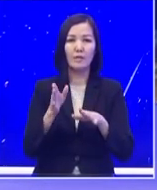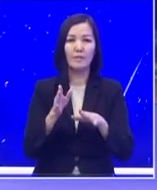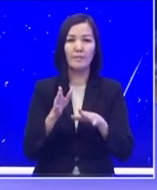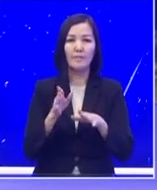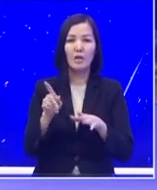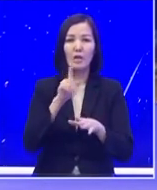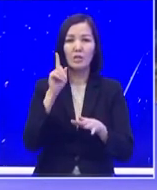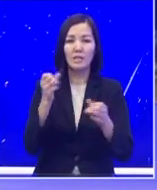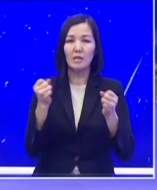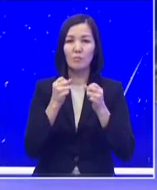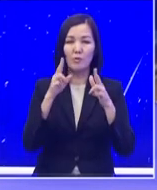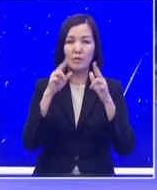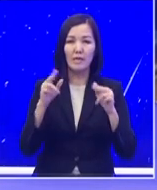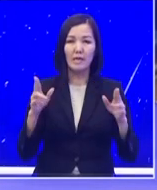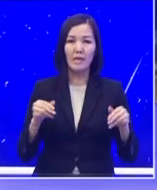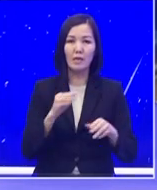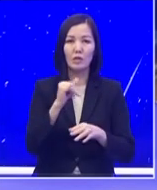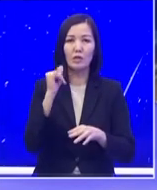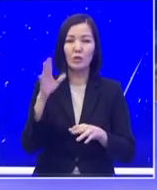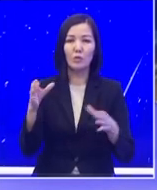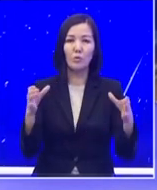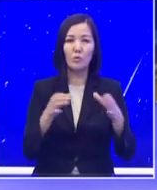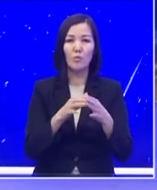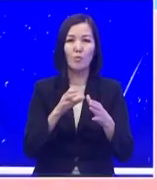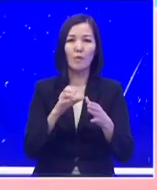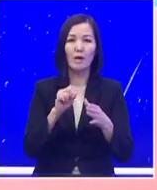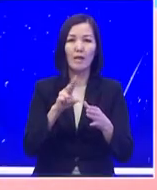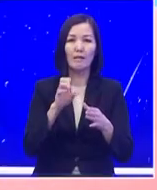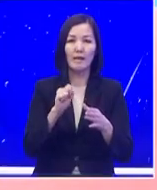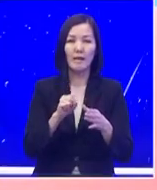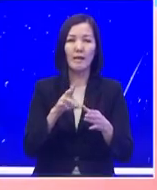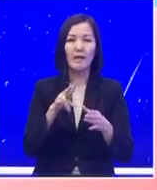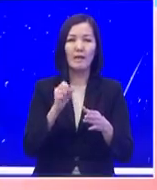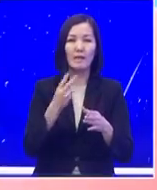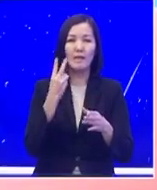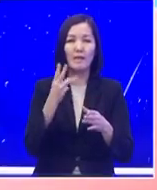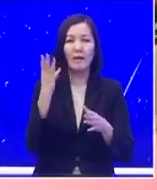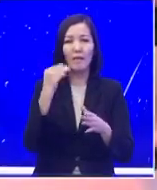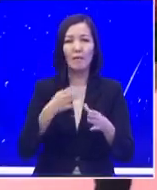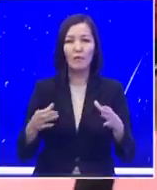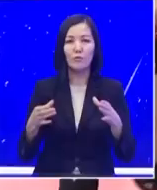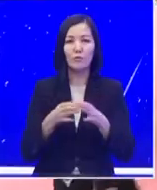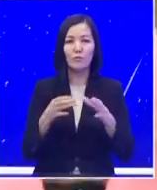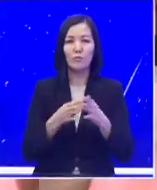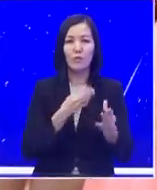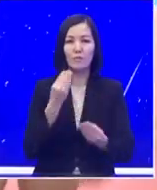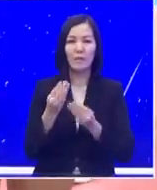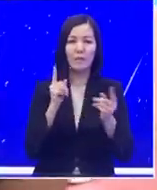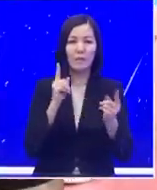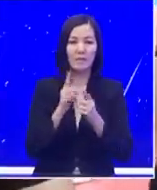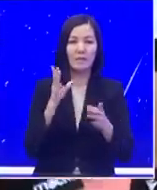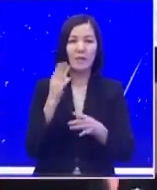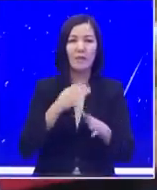өтеді. Жастар спорт сарайында жергілікті жетісу клубы Алтай, Алтай 2 және Алматы ұжымдарымен ойнайды. Кезекті кезең алдында